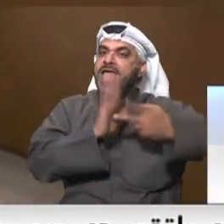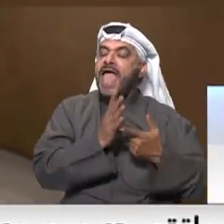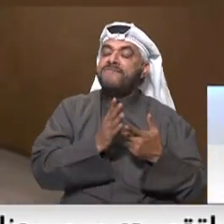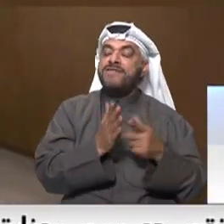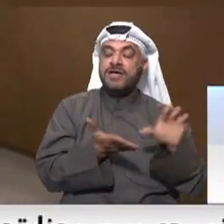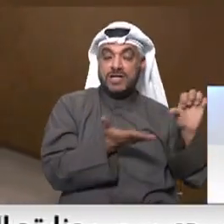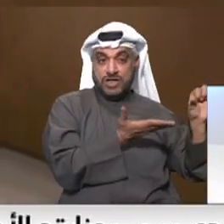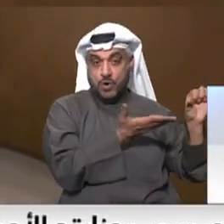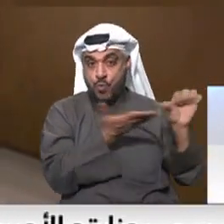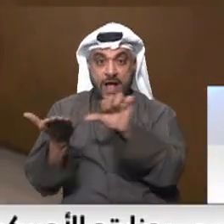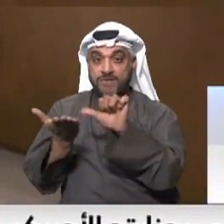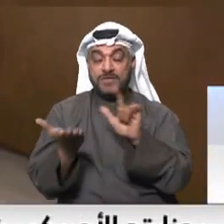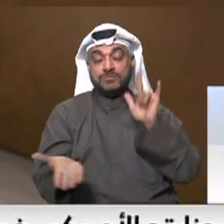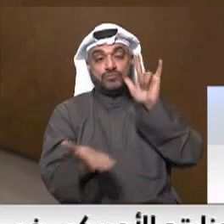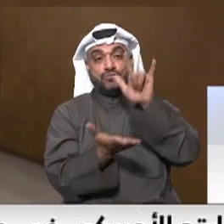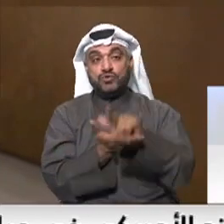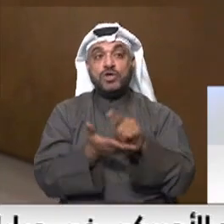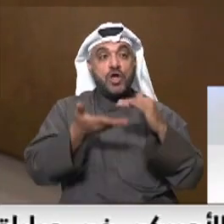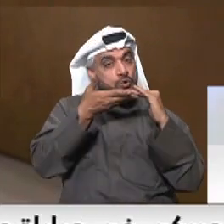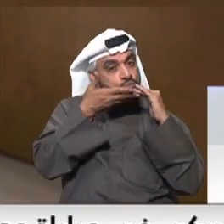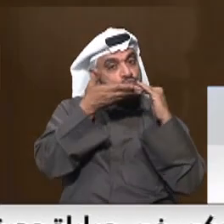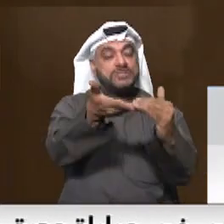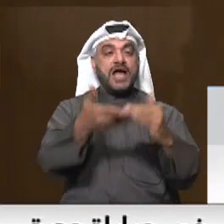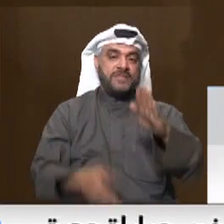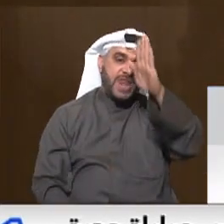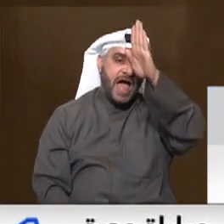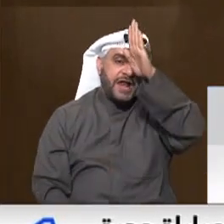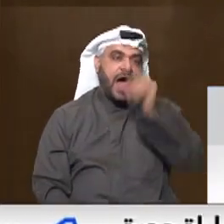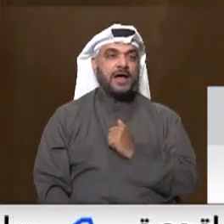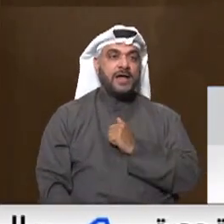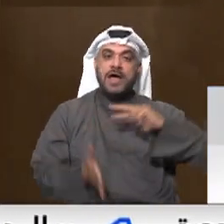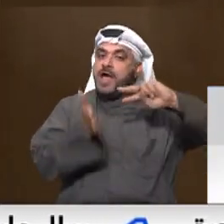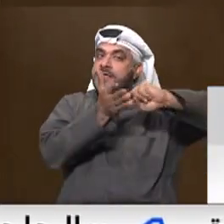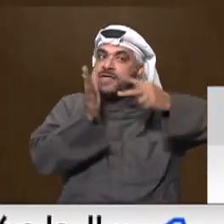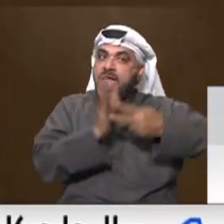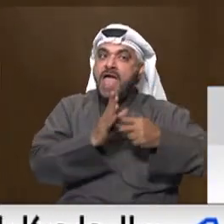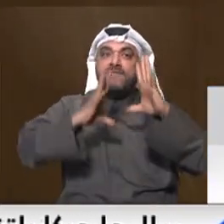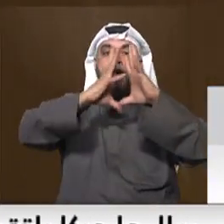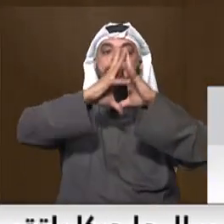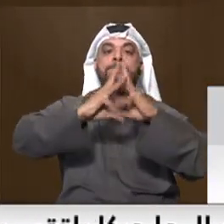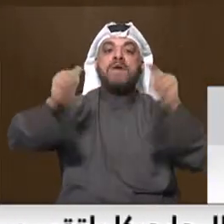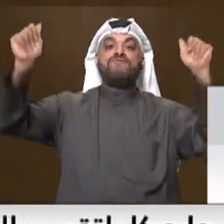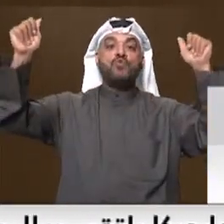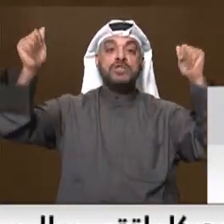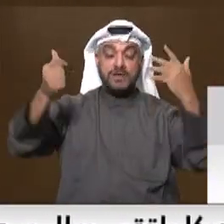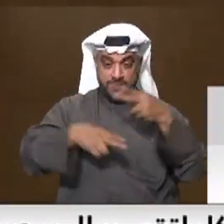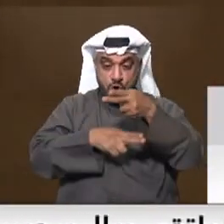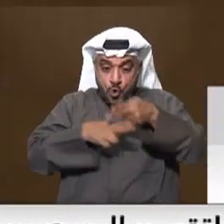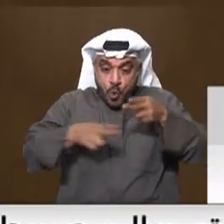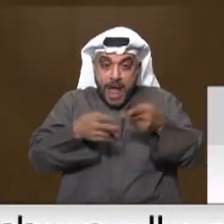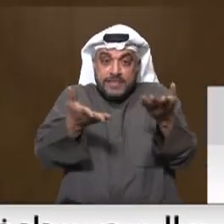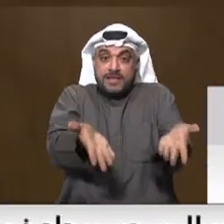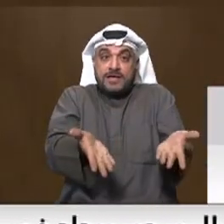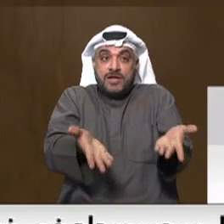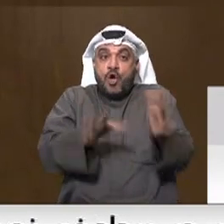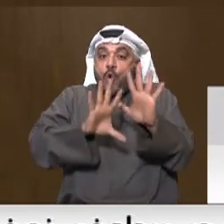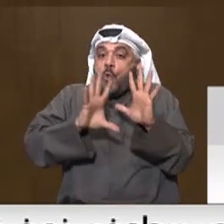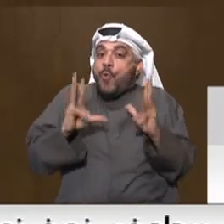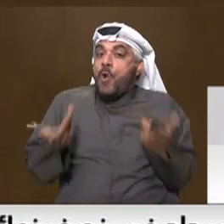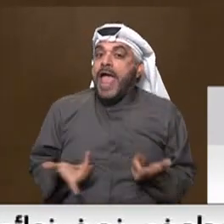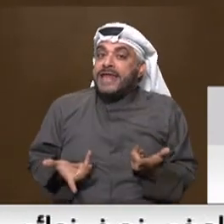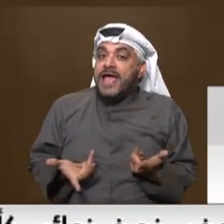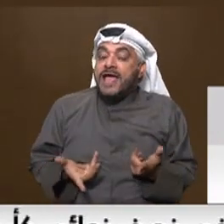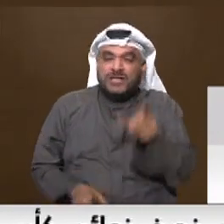الامم المتحده لتقديم المساعده في العراق ومساله المفقودين الكويتيين ورعايا البلدان الثالثه والممتلكات